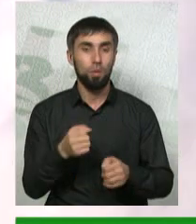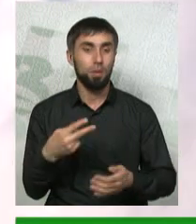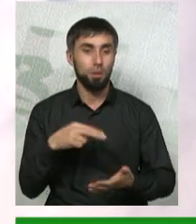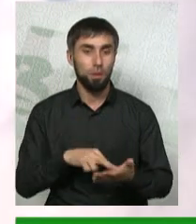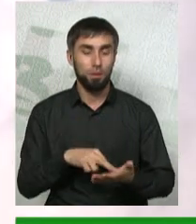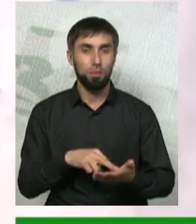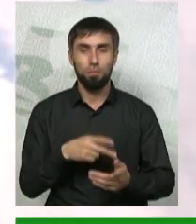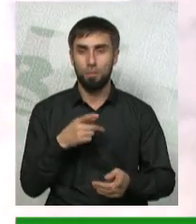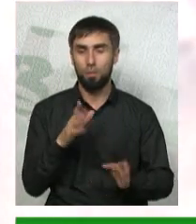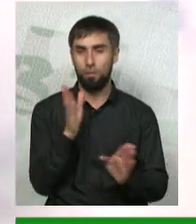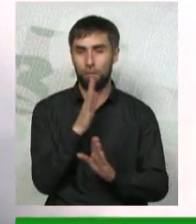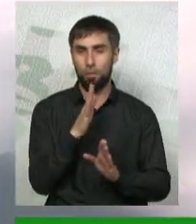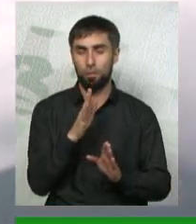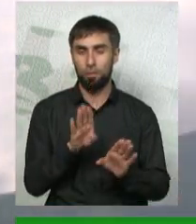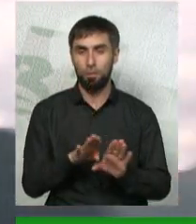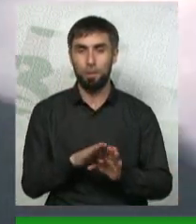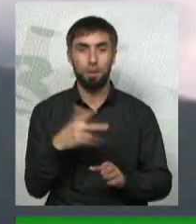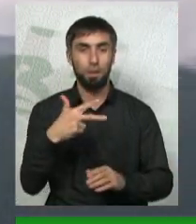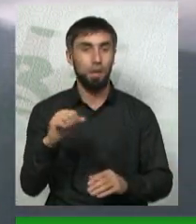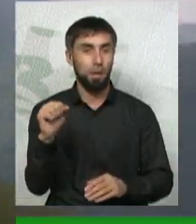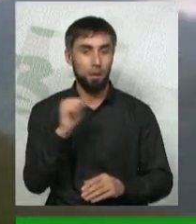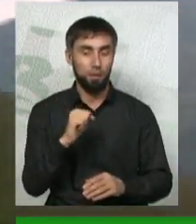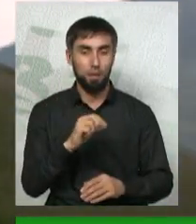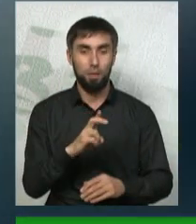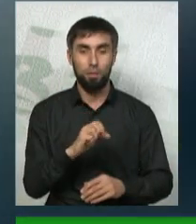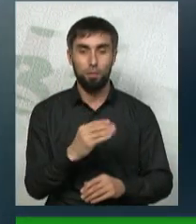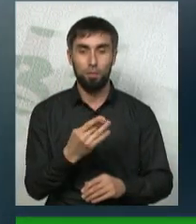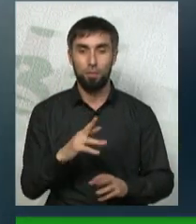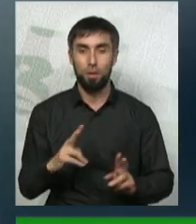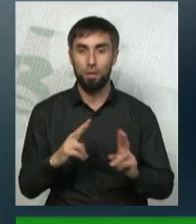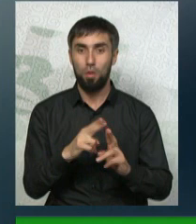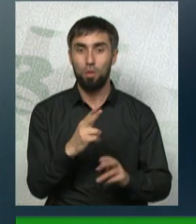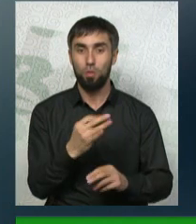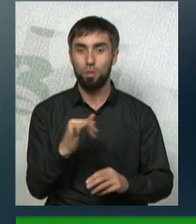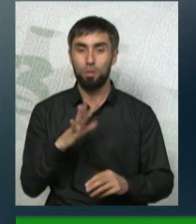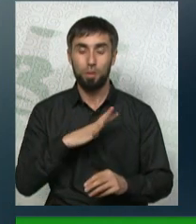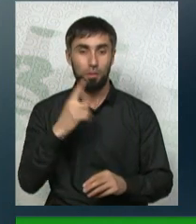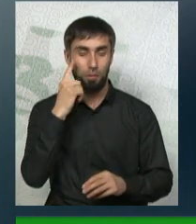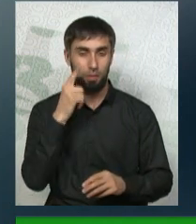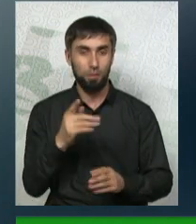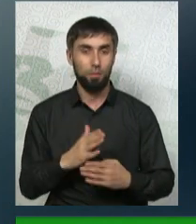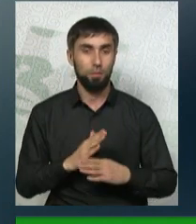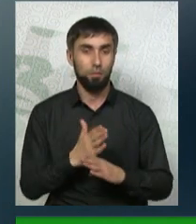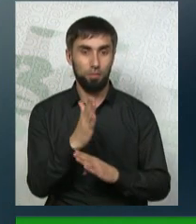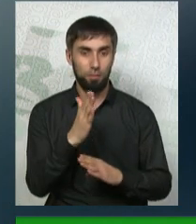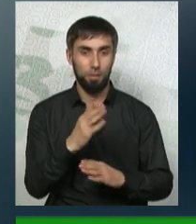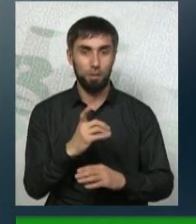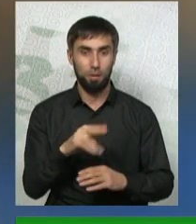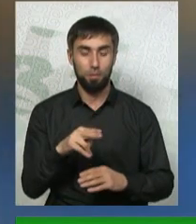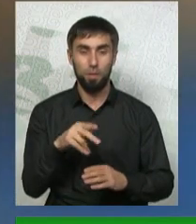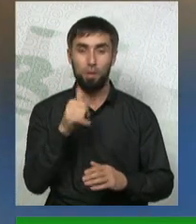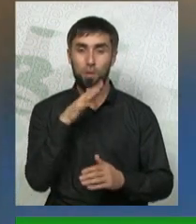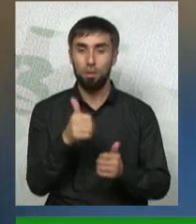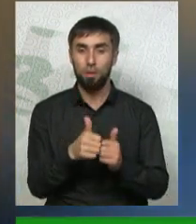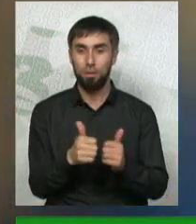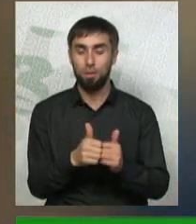стать естественный природный фактор. Так, 30 августа в башенном комплексе Цори было зафиксировано обрушение наземного склепа, расположенного